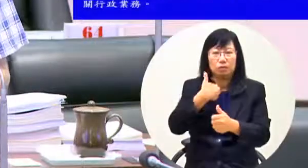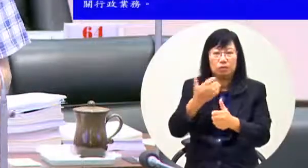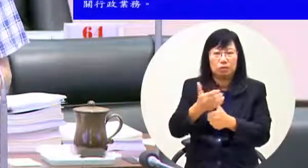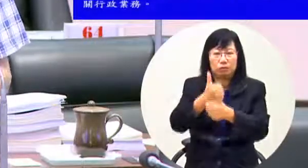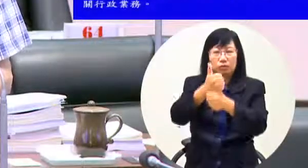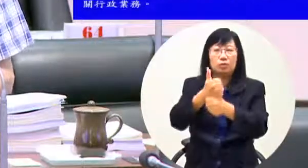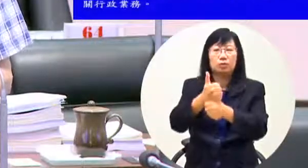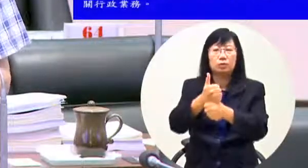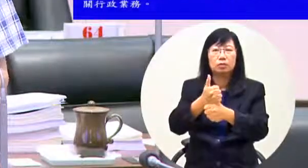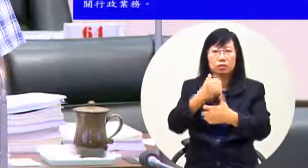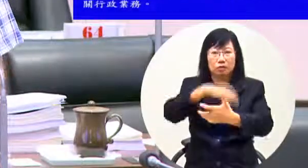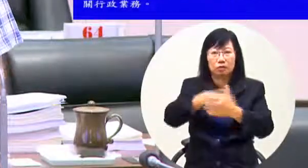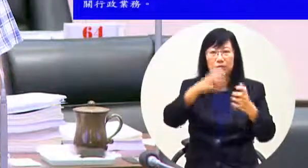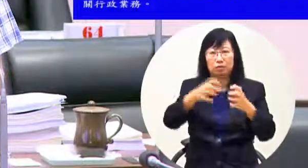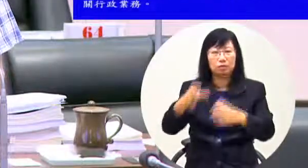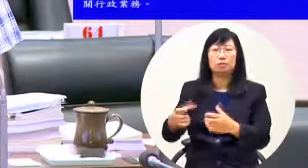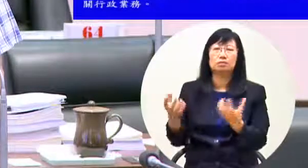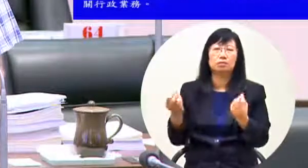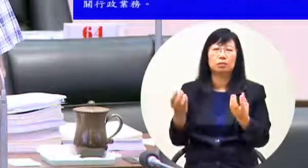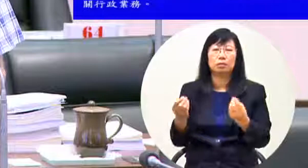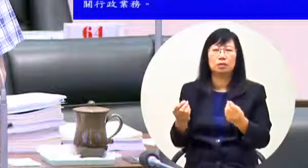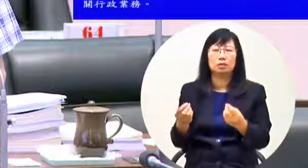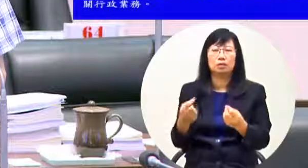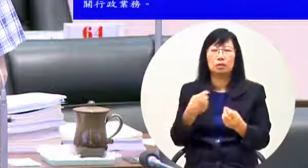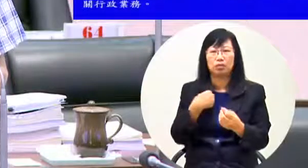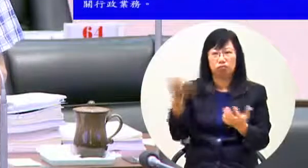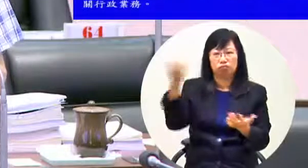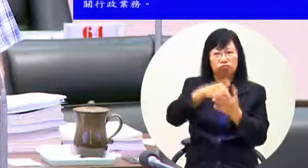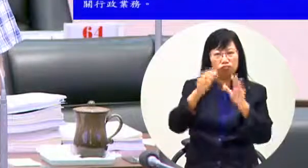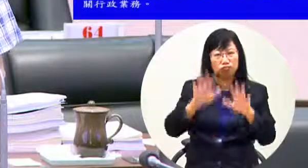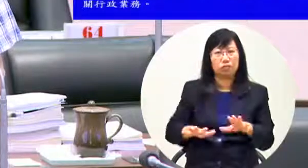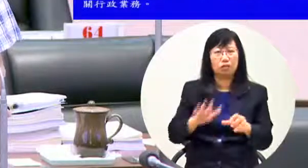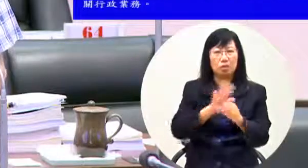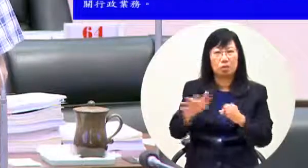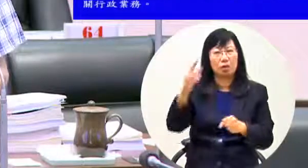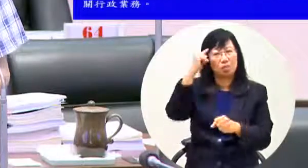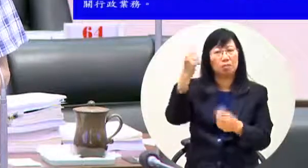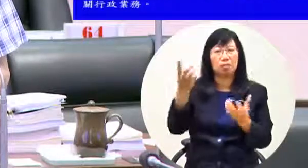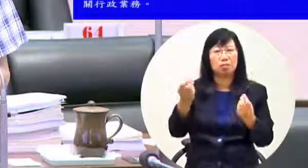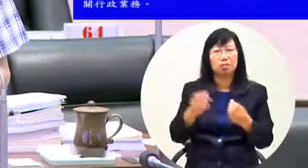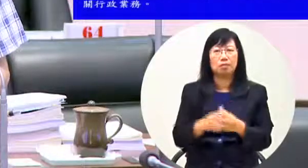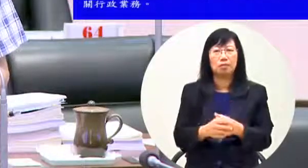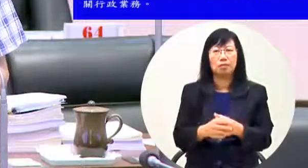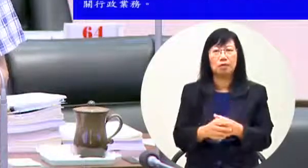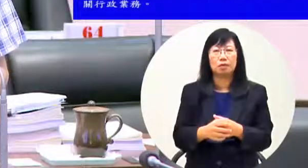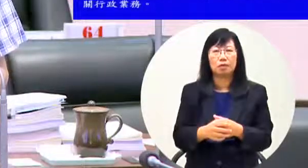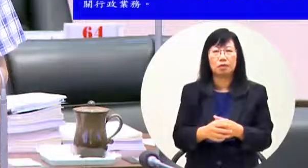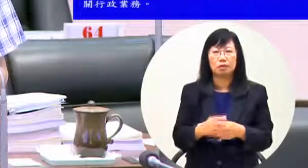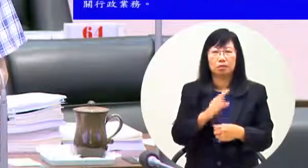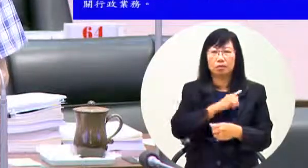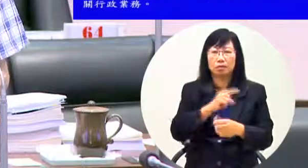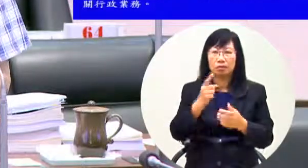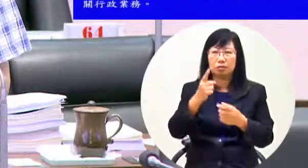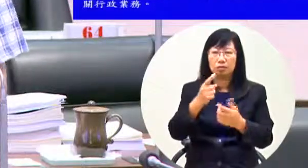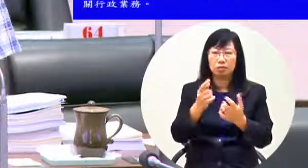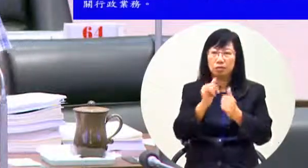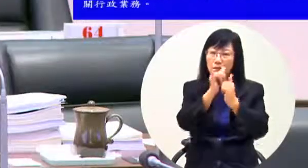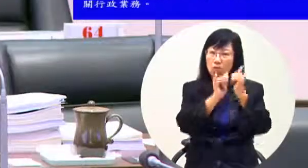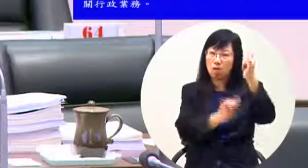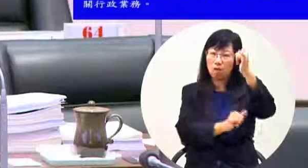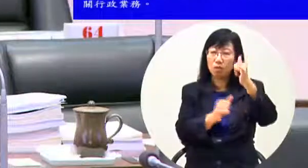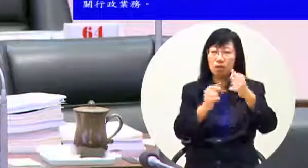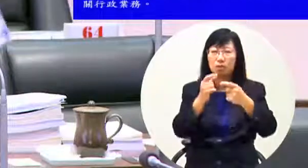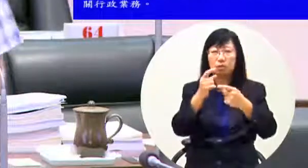到现在还是很不满。因为我的故乡，我祖先的故乡就是南田里，叫高雄大